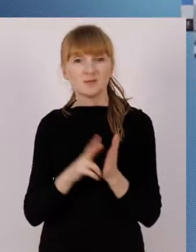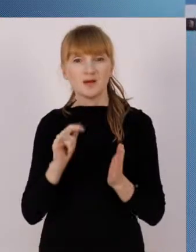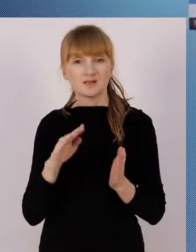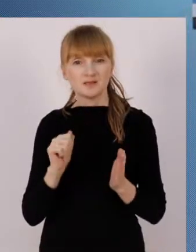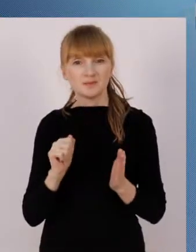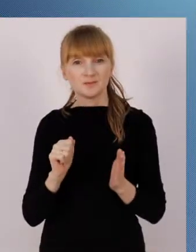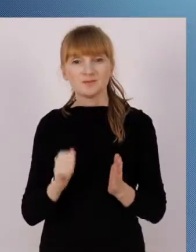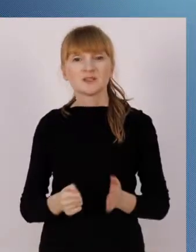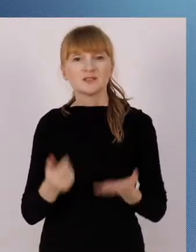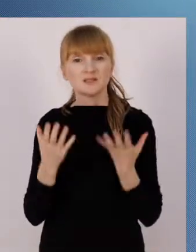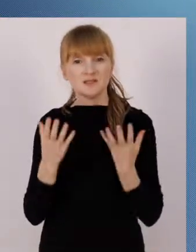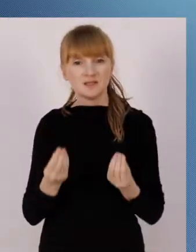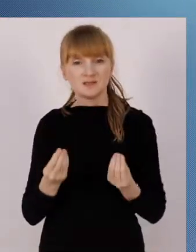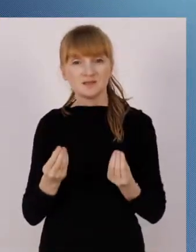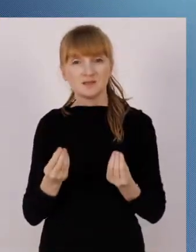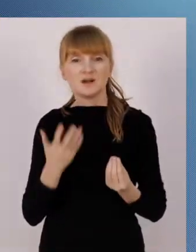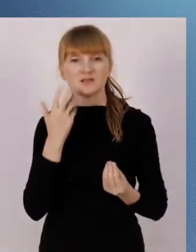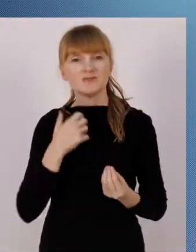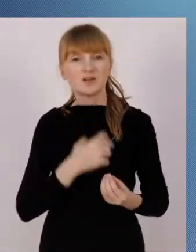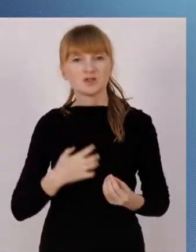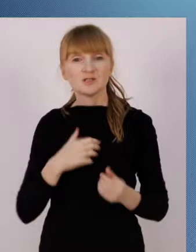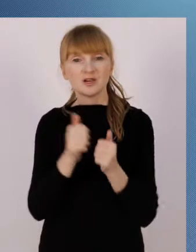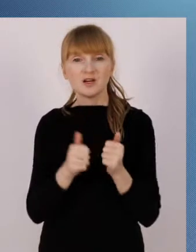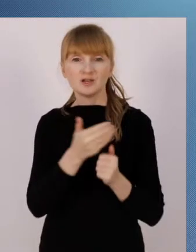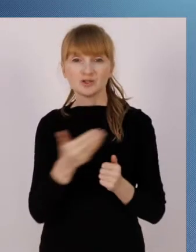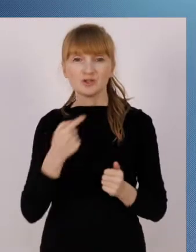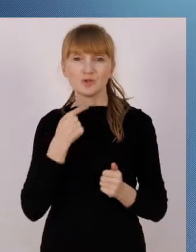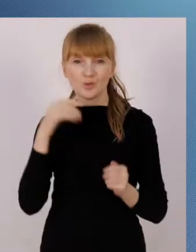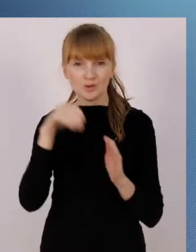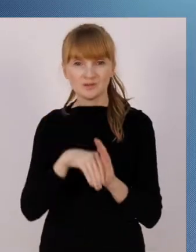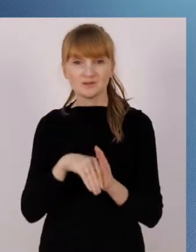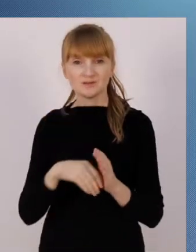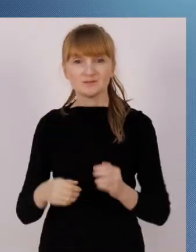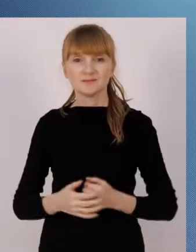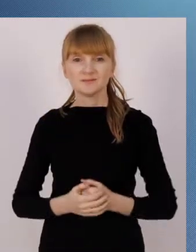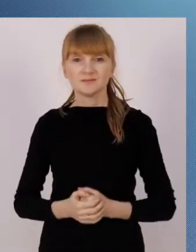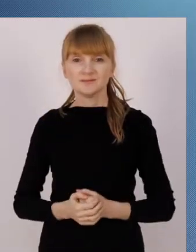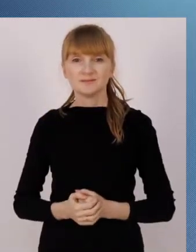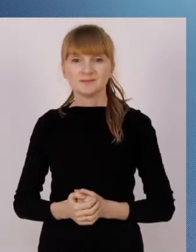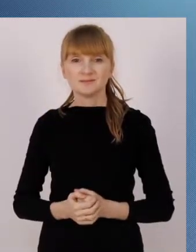18 марта. День, когда важен каждый голос.